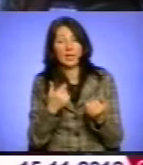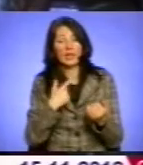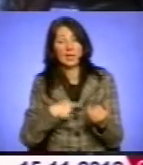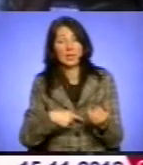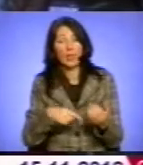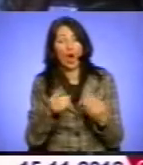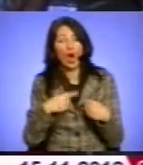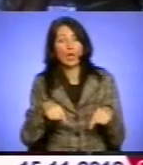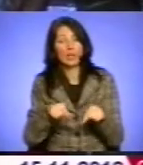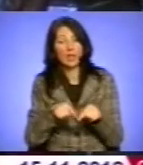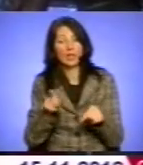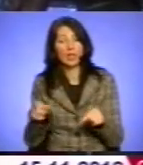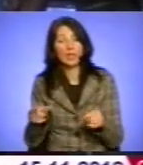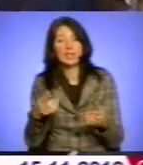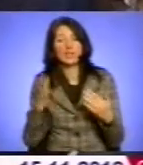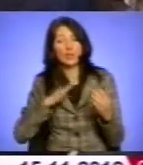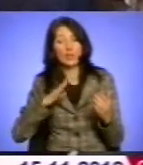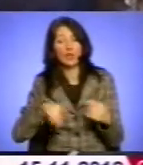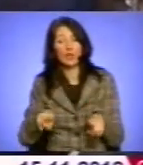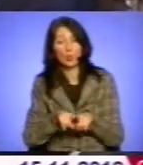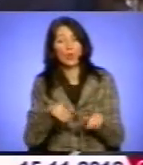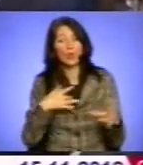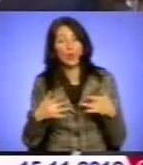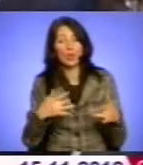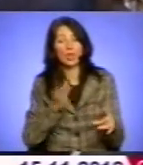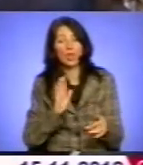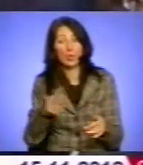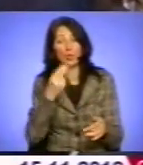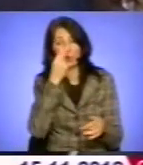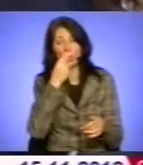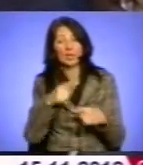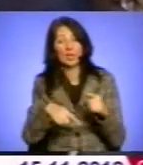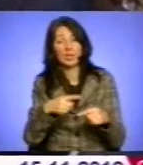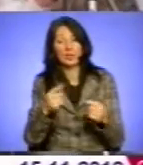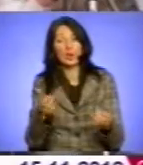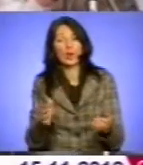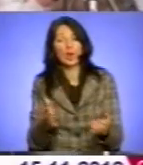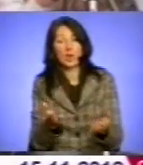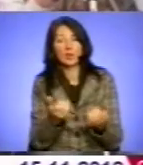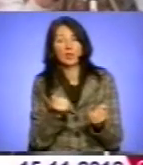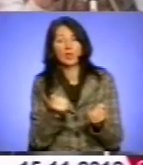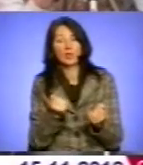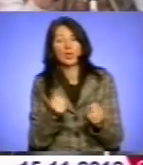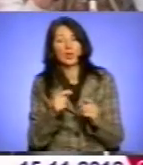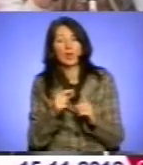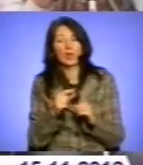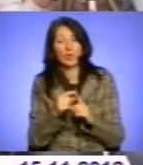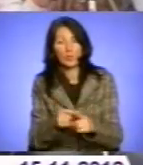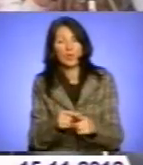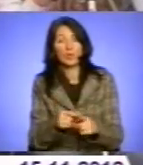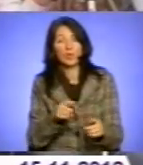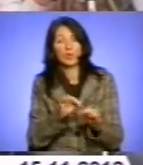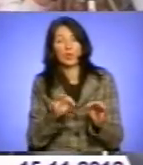Організатори сподіваються, що подібні концерти стануть доброю традицією і знайдуть відгомін на струнах багатьох сердець і